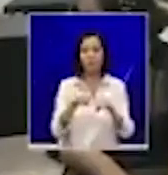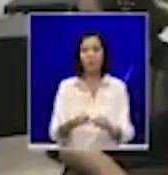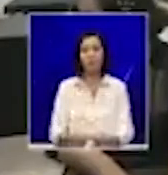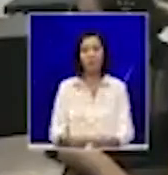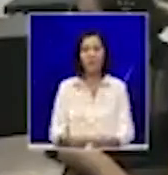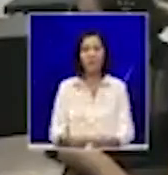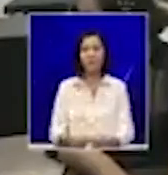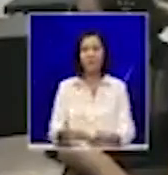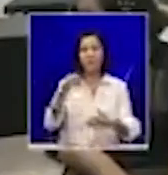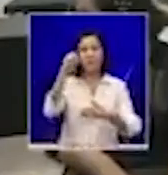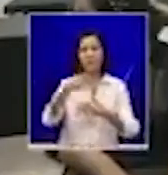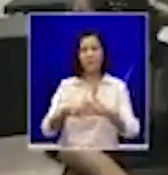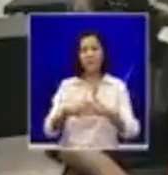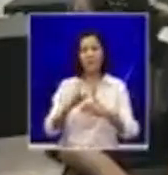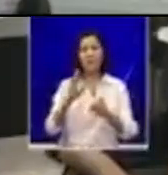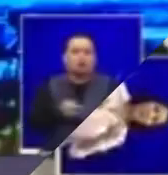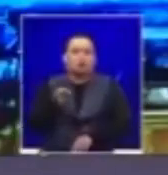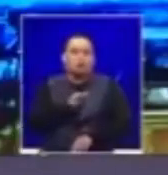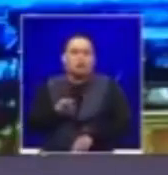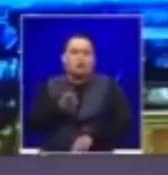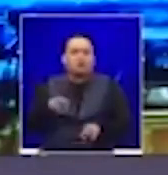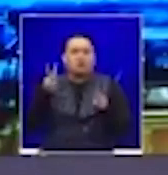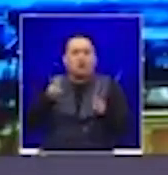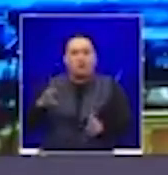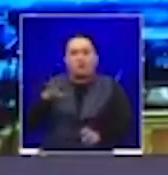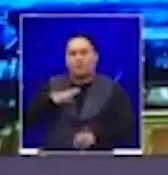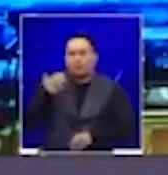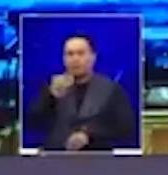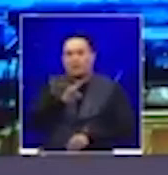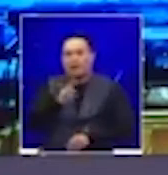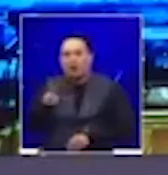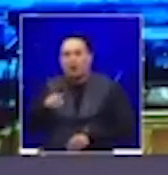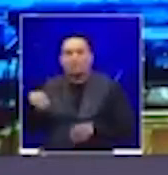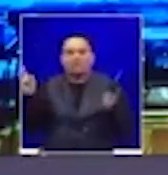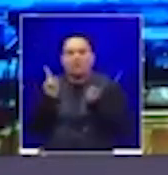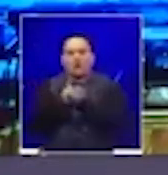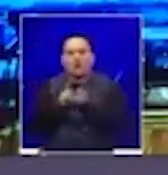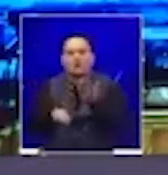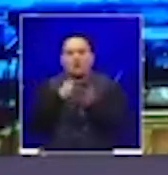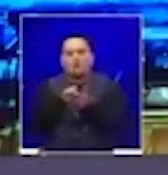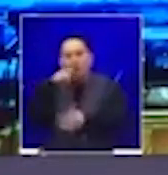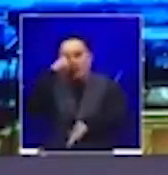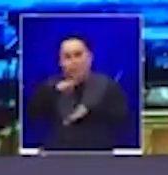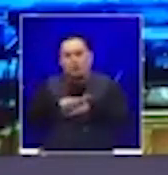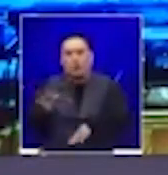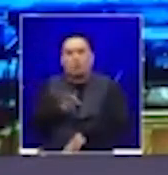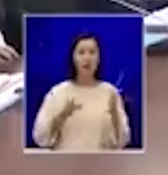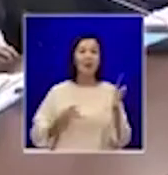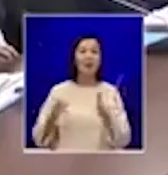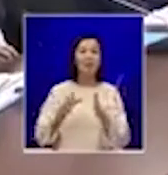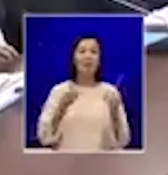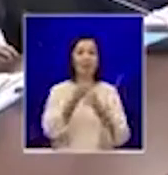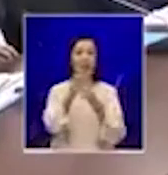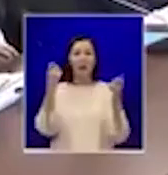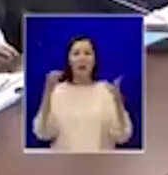Сервисный орталык басты максаты. В рамках визита члены республиканского штаба встретились главой ЖДСУ